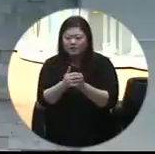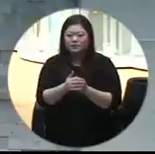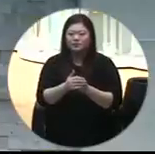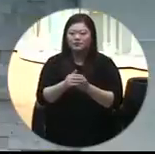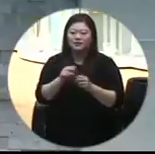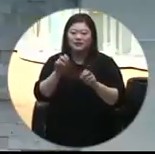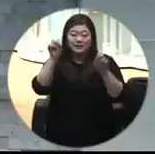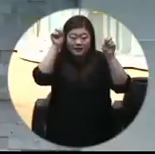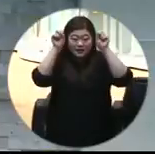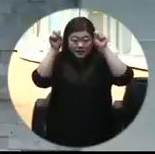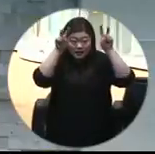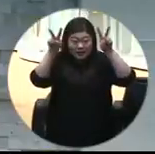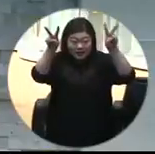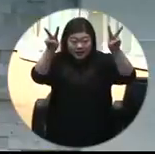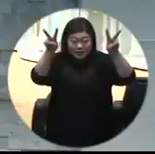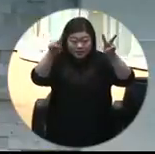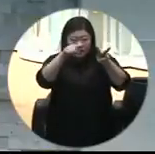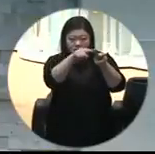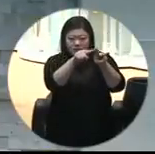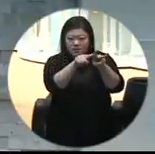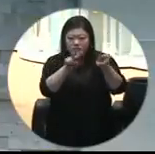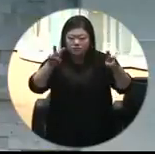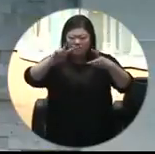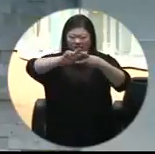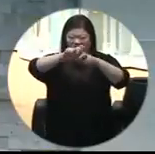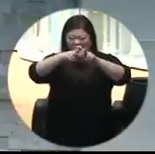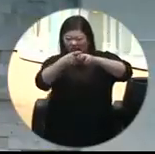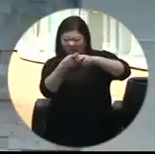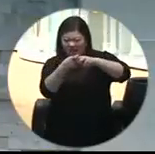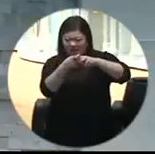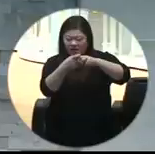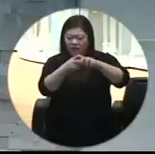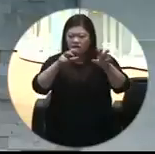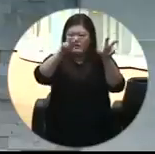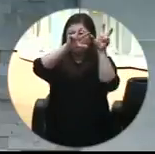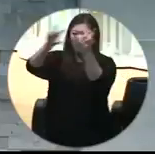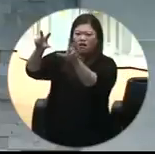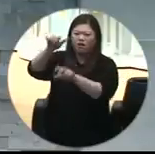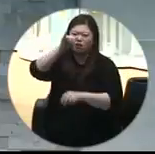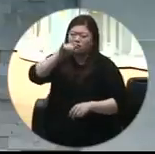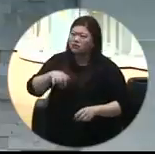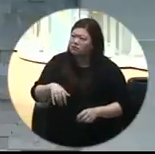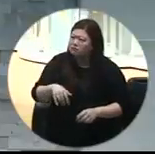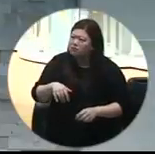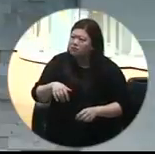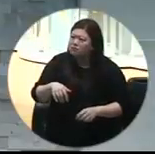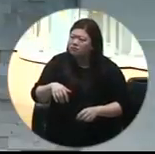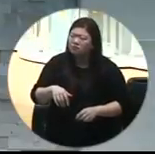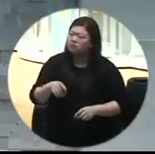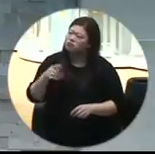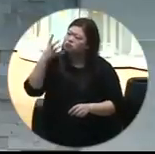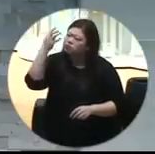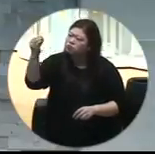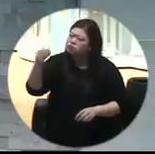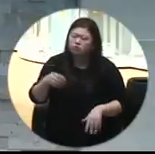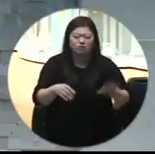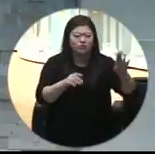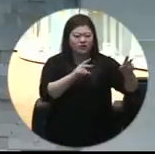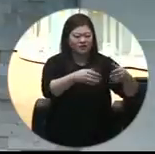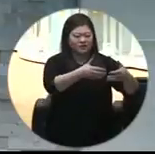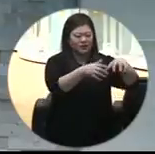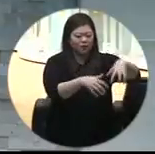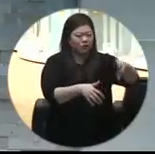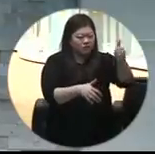이 사슴뿔이 전시되어 있습니다. 그래서 방문객들이 그 원장에게 이게